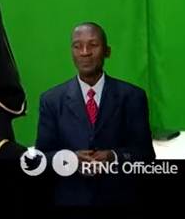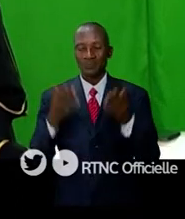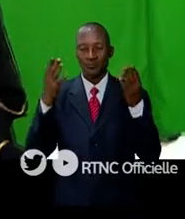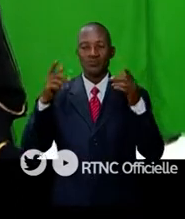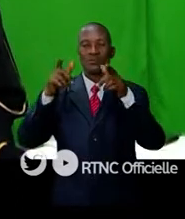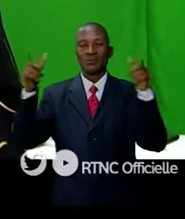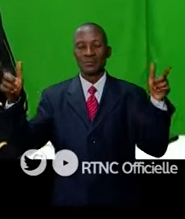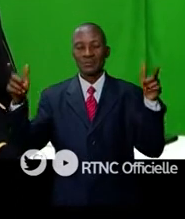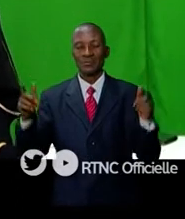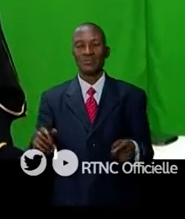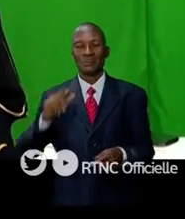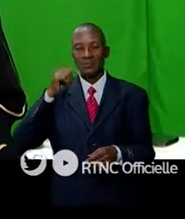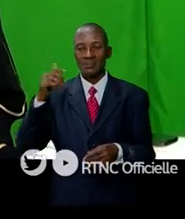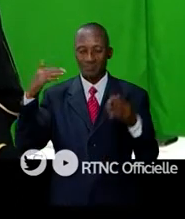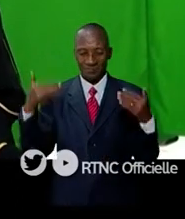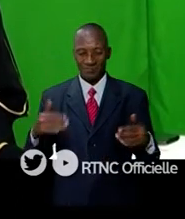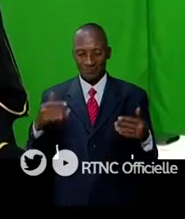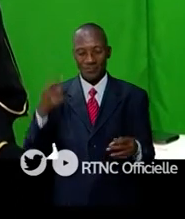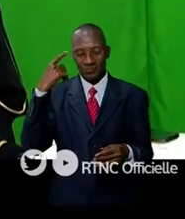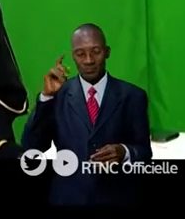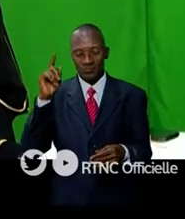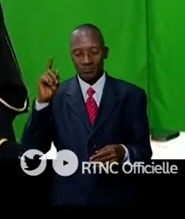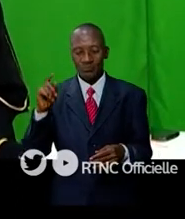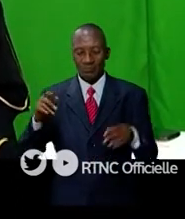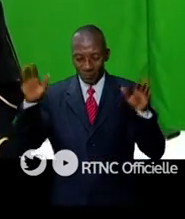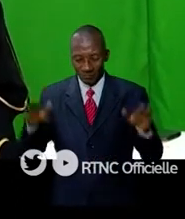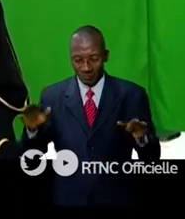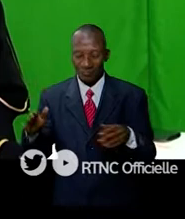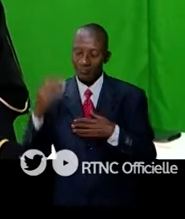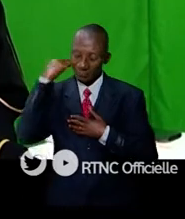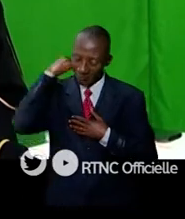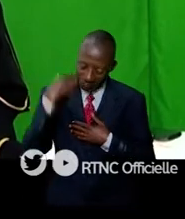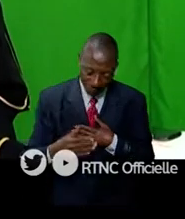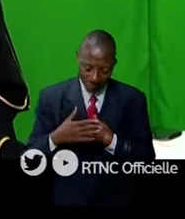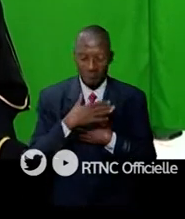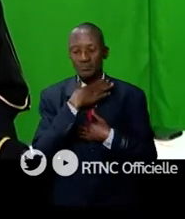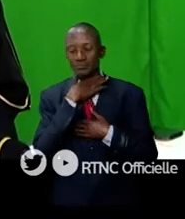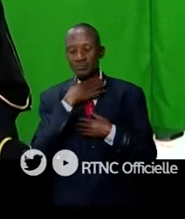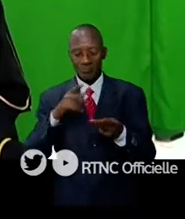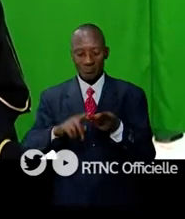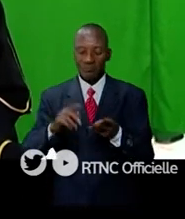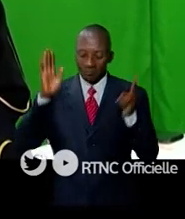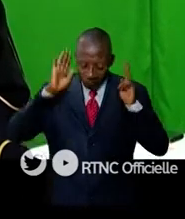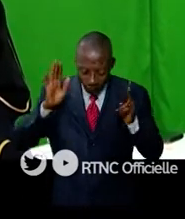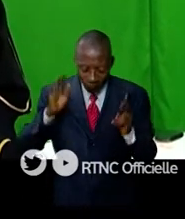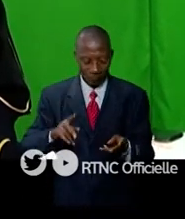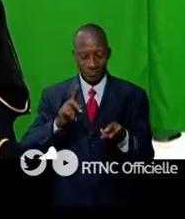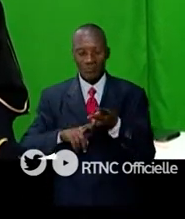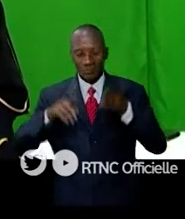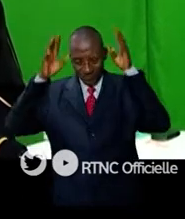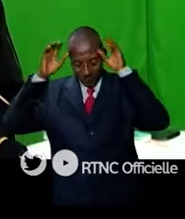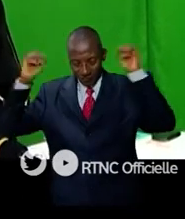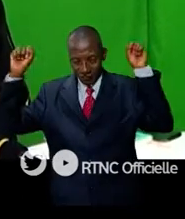grand. Demain, on va immoler la chèvre, le mouton, la